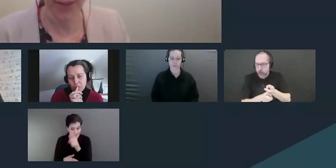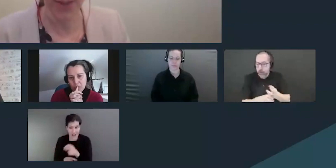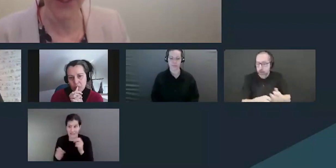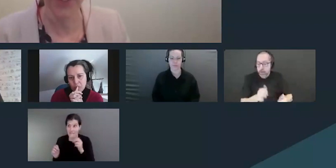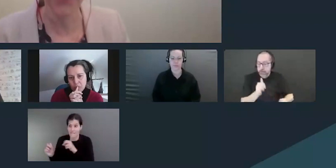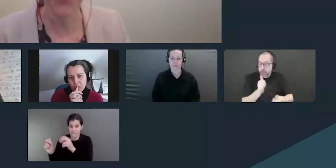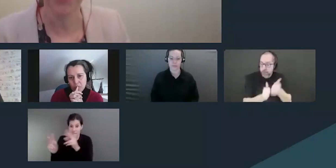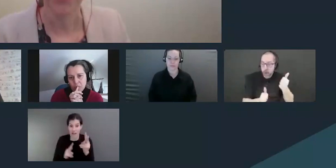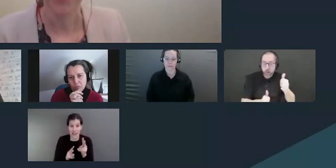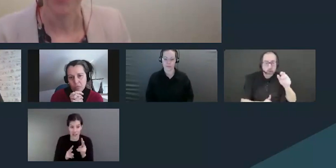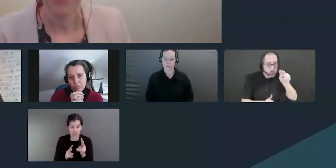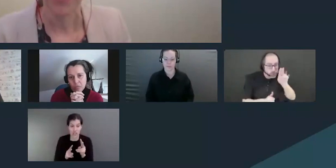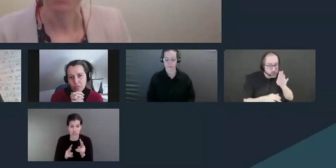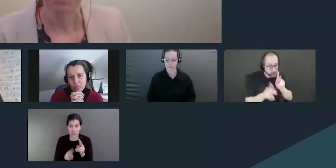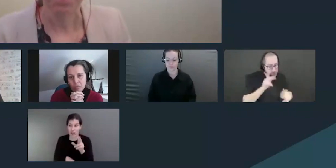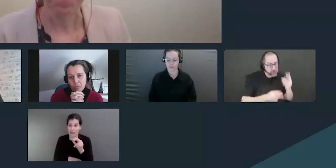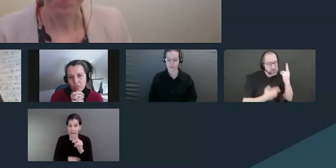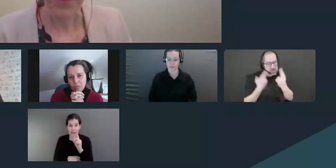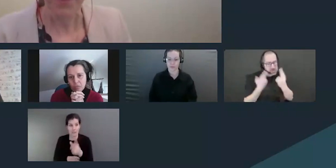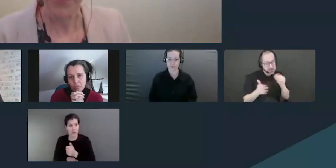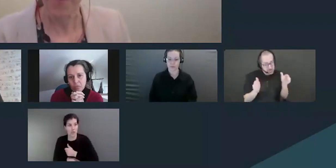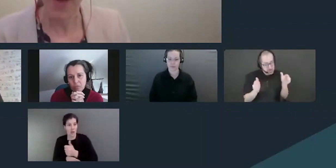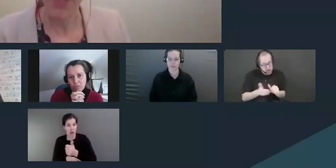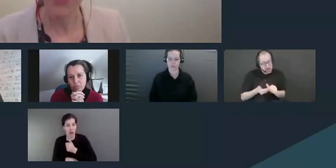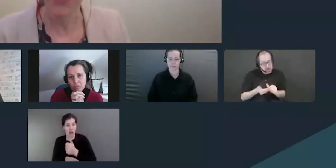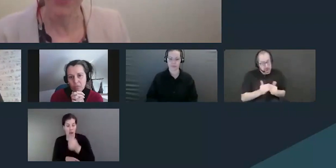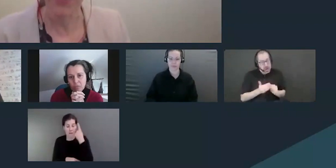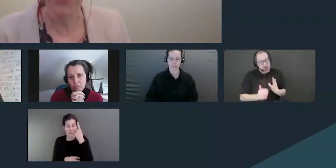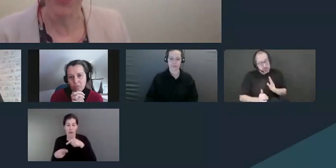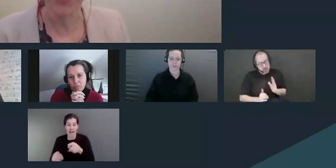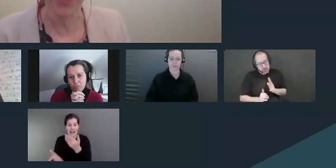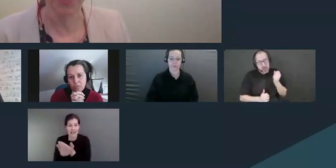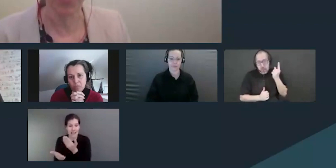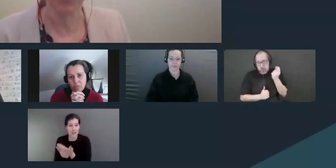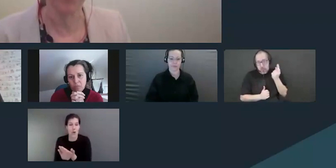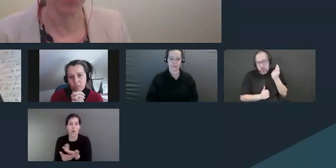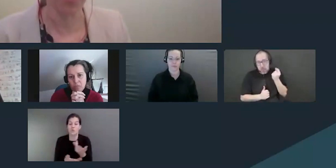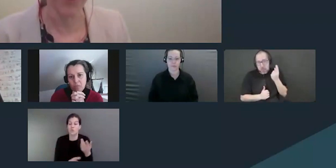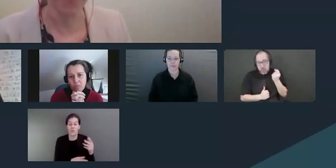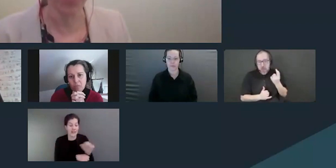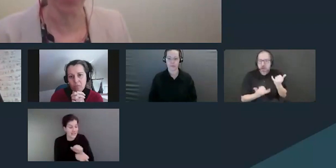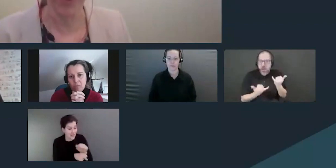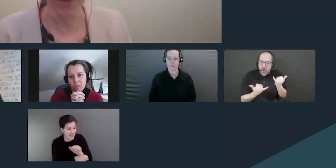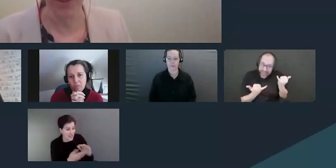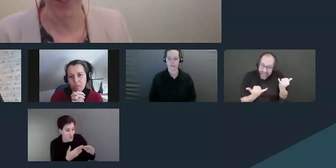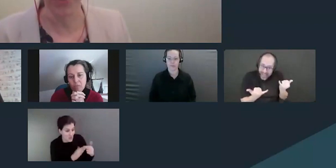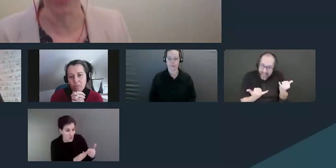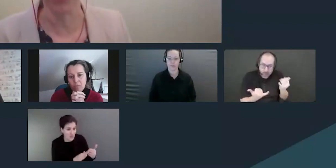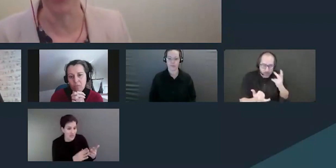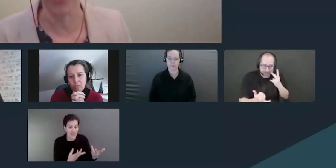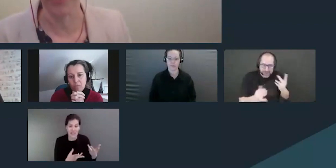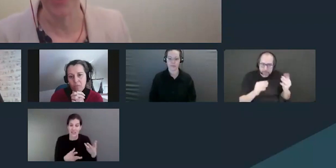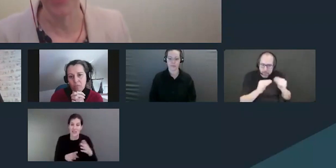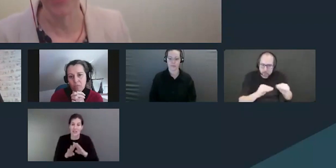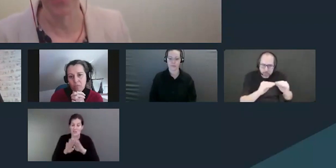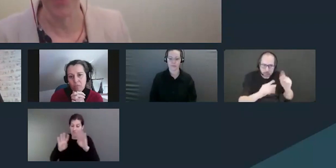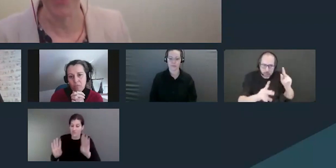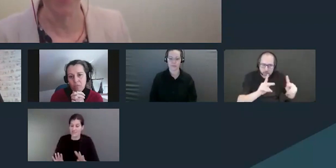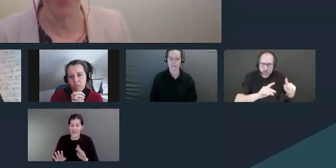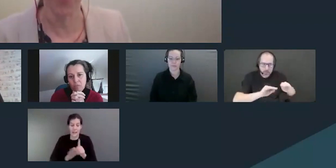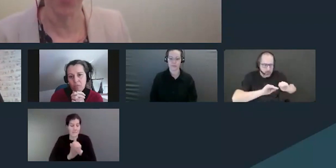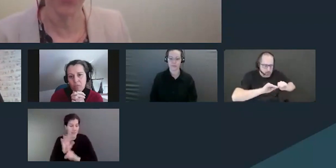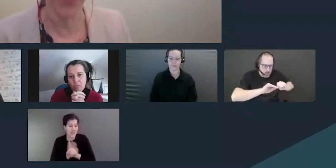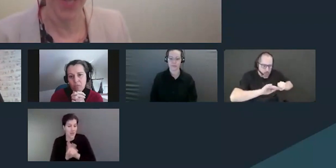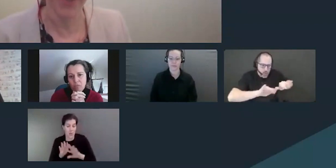c'est-à-dire la population du Nouveau-Brunswick sont au courant de cela. Mais avec le temps, on voit beaucoup de personnes qui sont en train de repartir dans d'autres régions